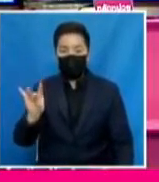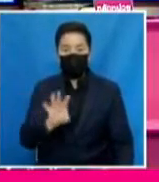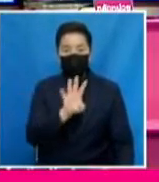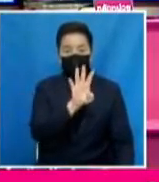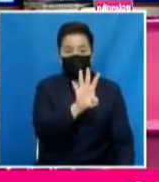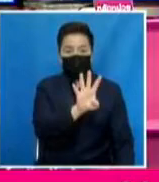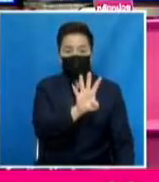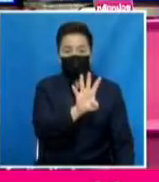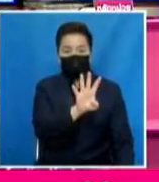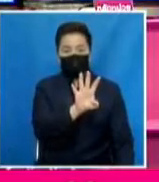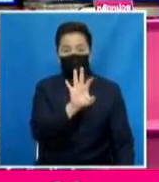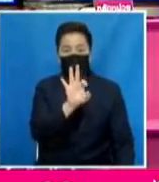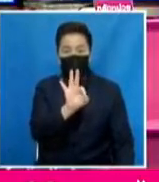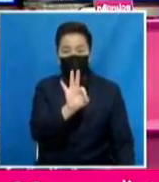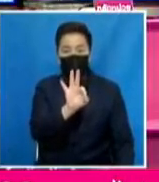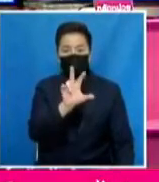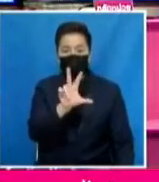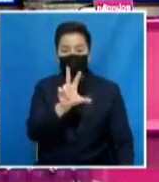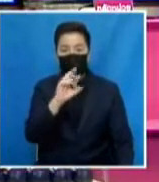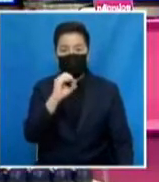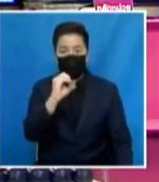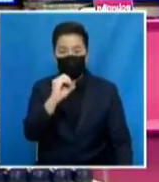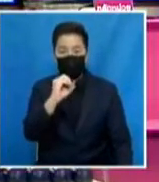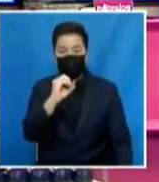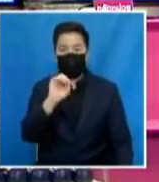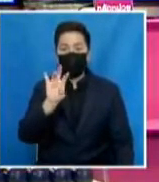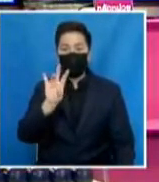3 0 7 5 8